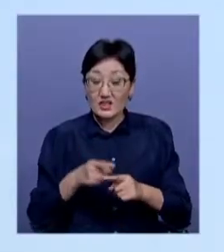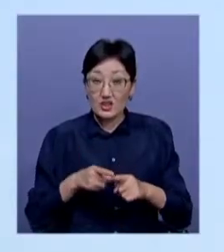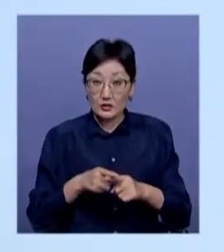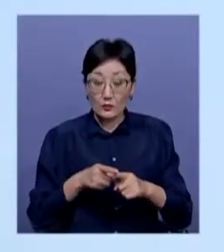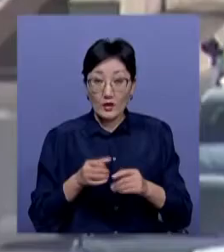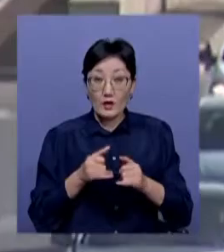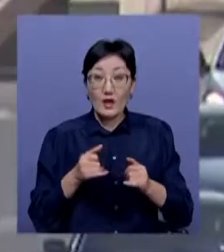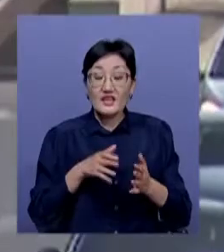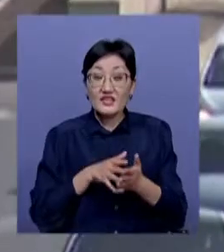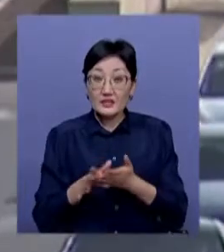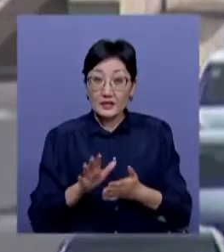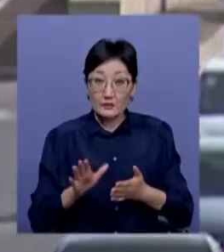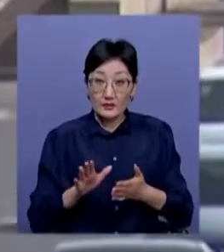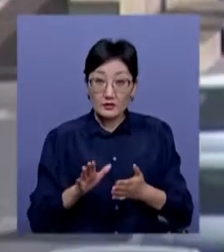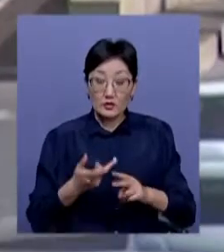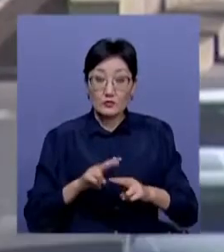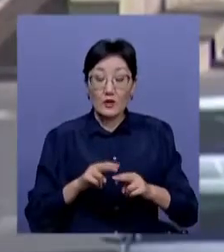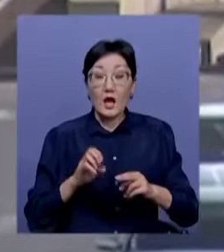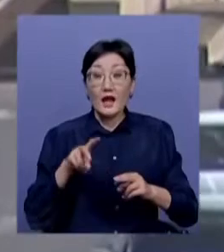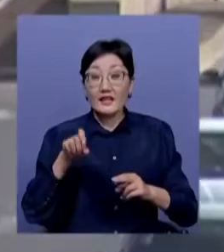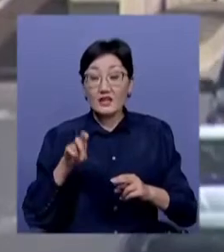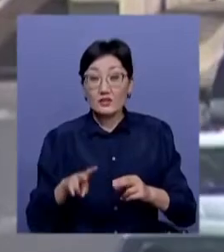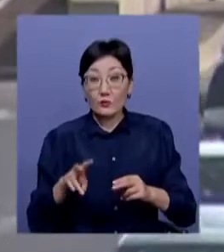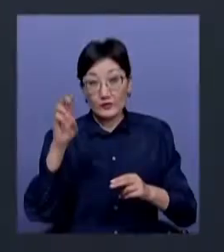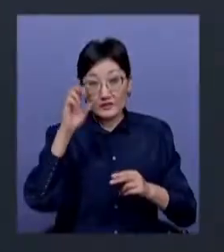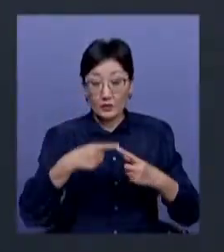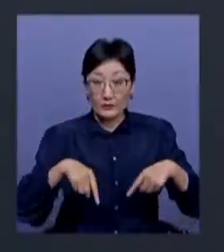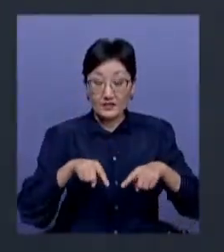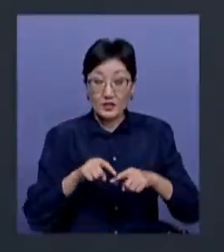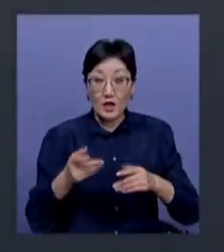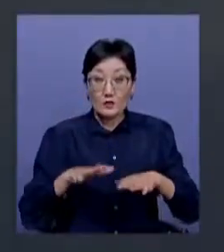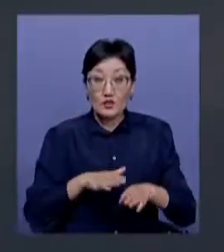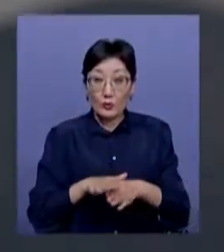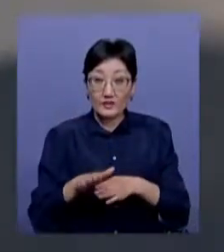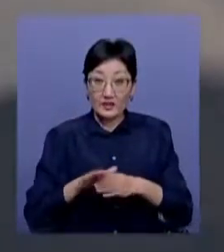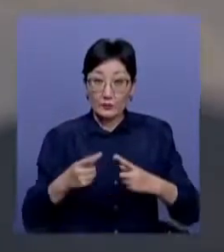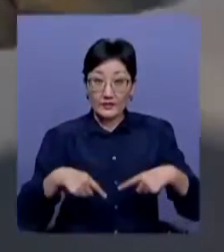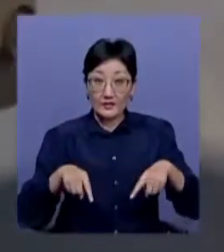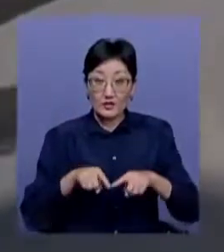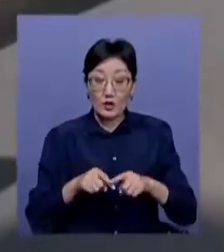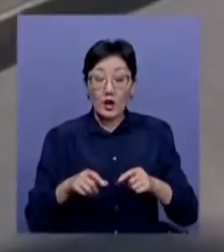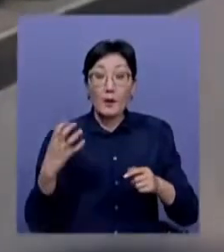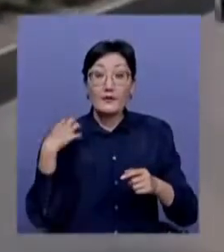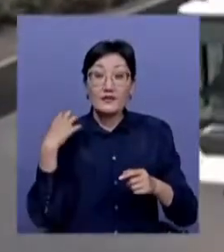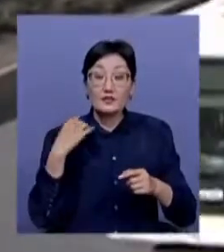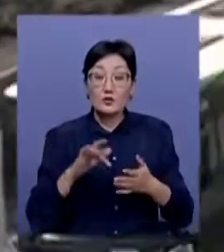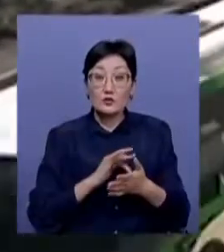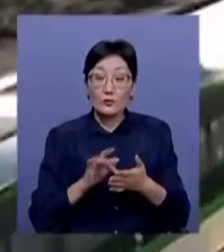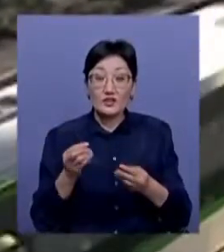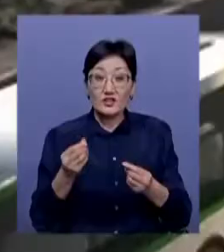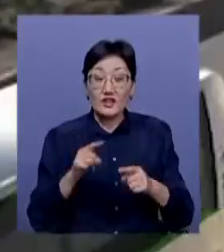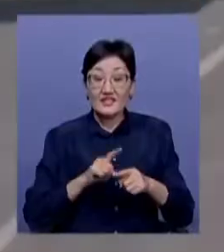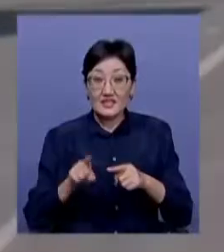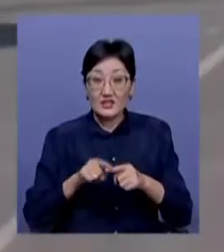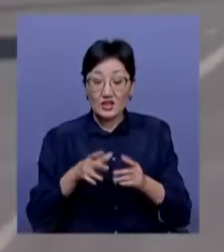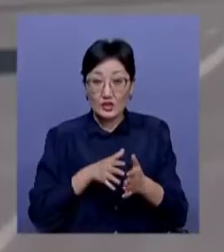көбі игерілмегені белгілі болды. Әлихан Смайылов мемлекеттік органдар мен жергілікті атқарушы органдардың басшыларына бюджет қаражатын тез